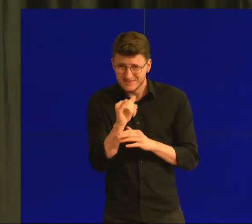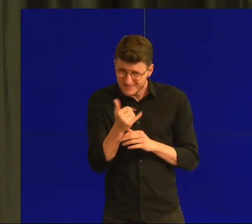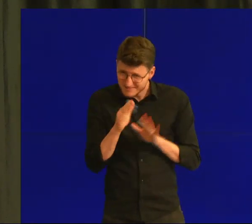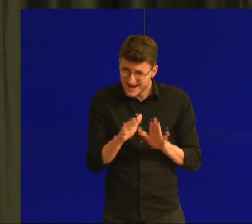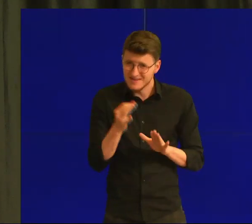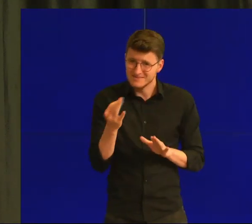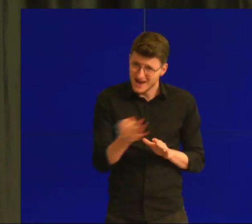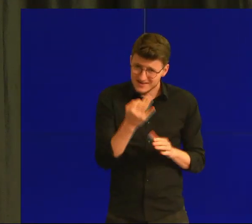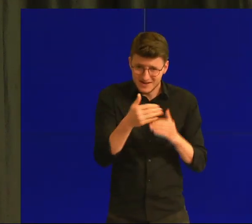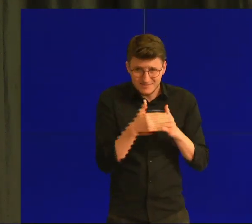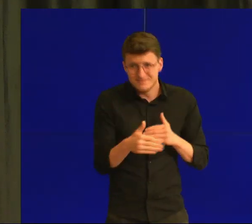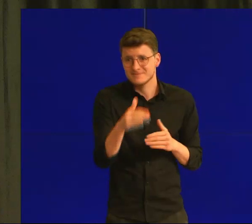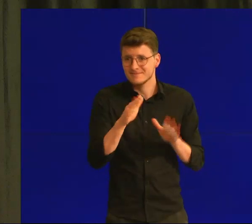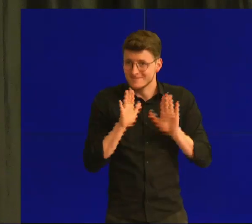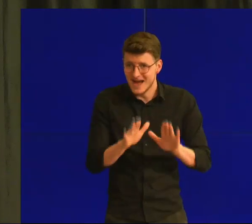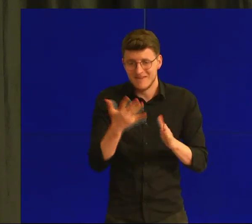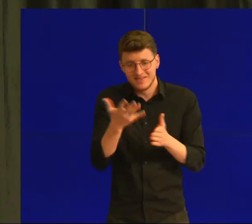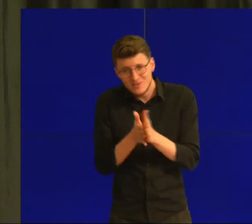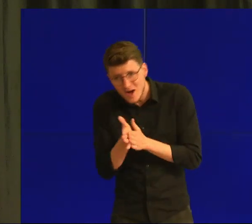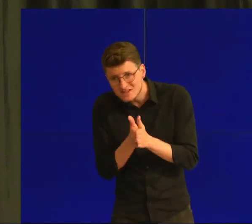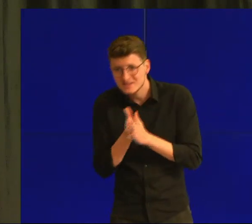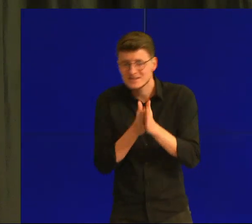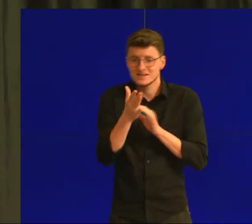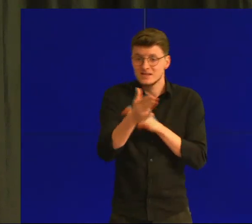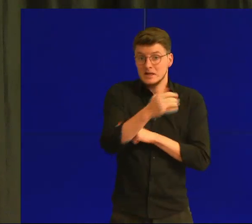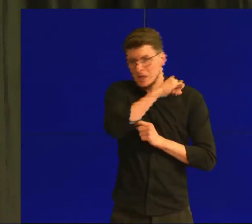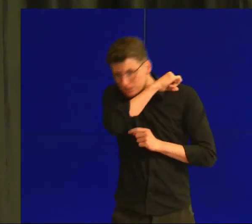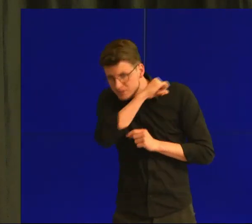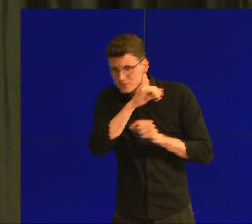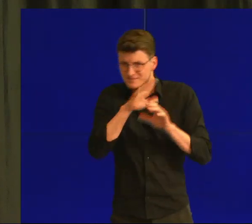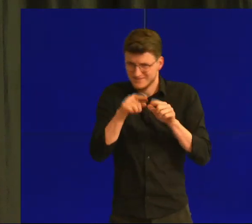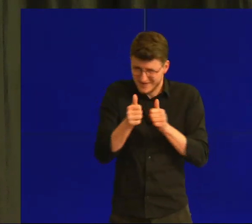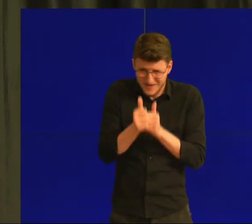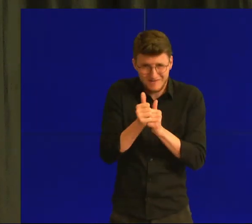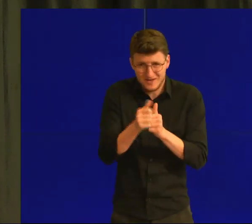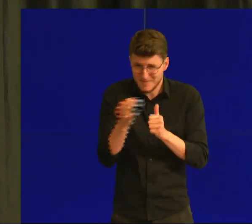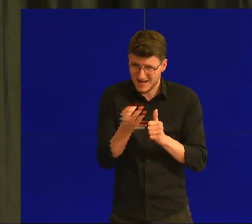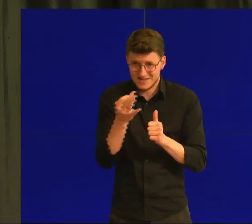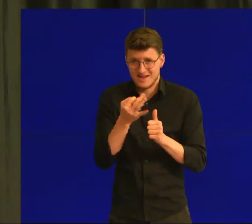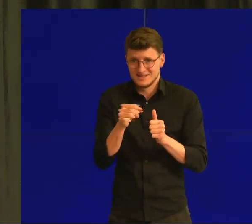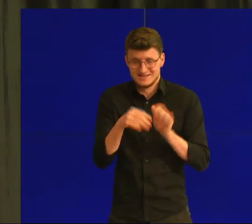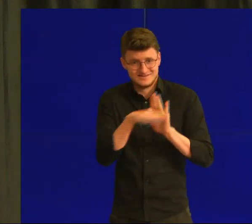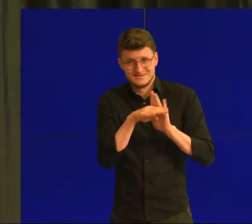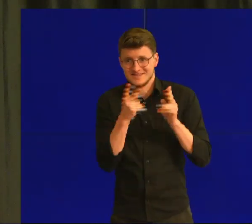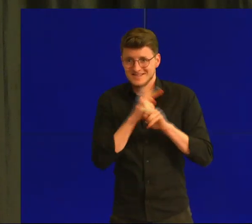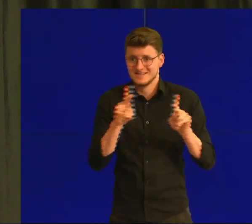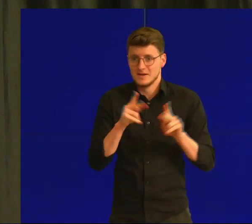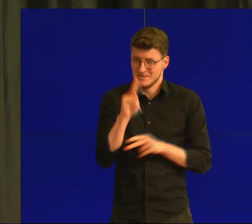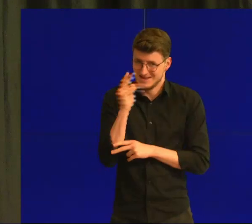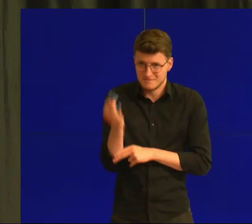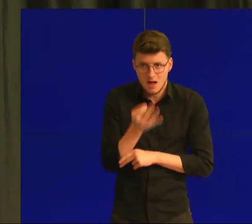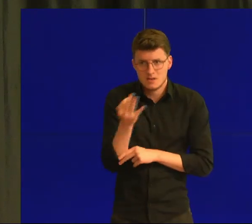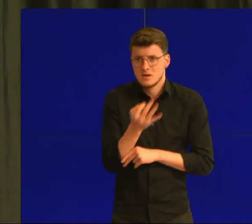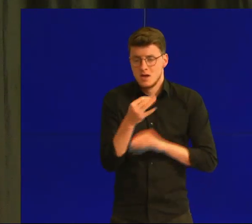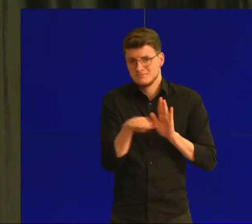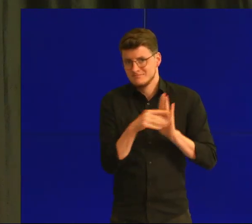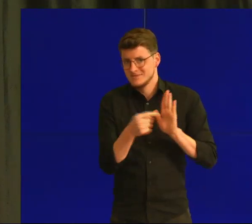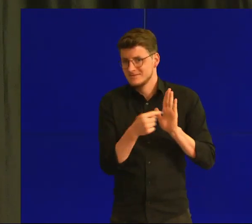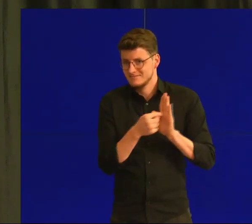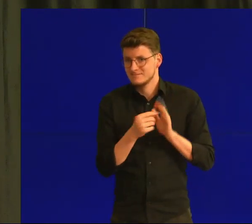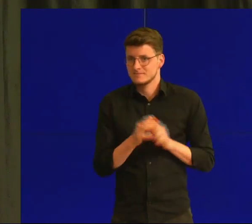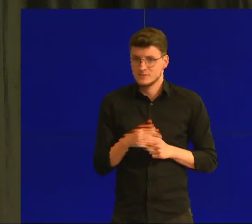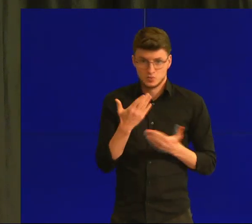panneaux mis des ailiers madrid a obtenu 19 cet événement est efficiente many moons thompson et cyrus